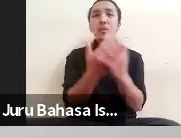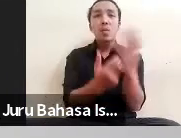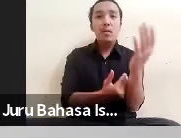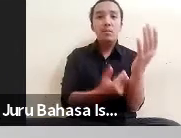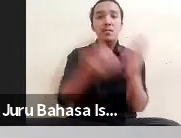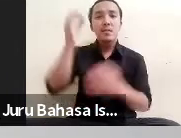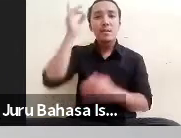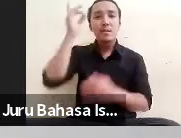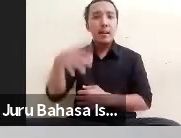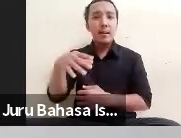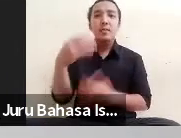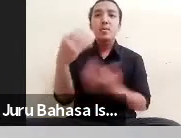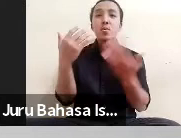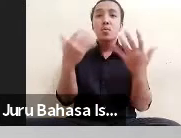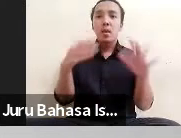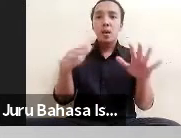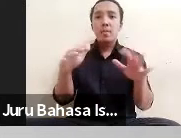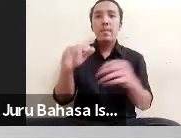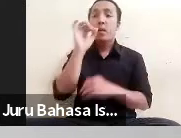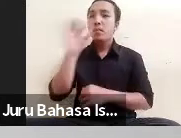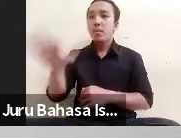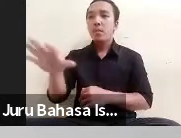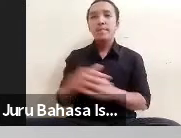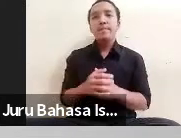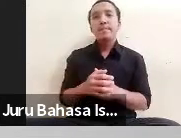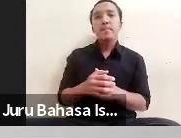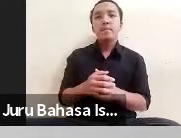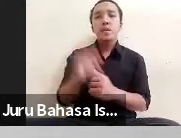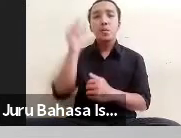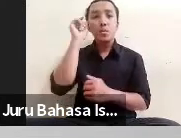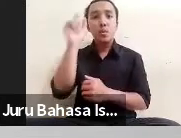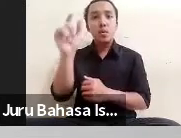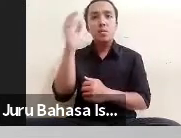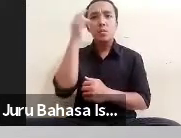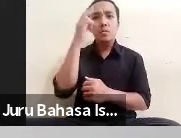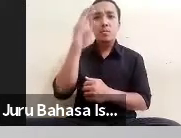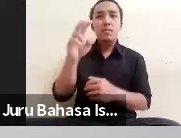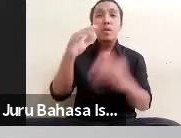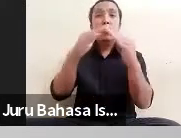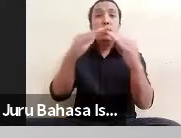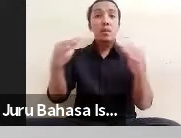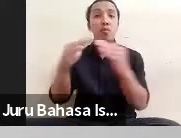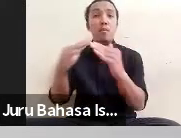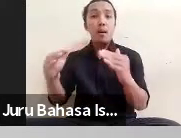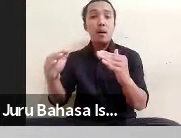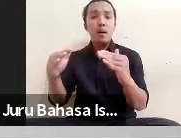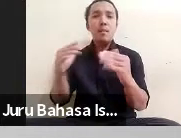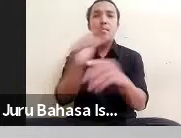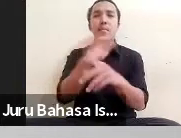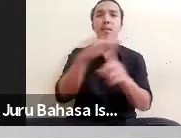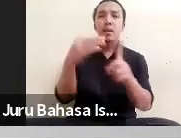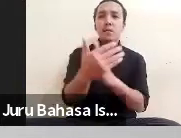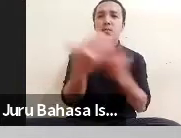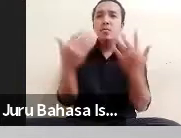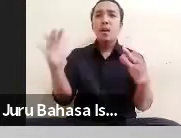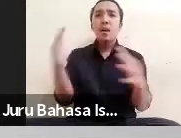agar rumah-rumah warga juga dibuat aksesibel, minimal untuk masuk ke dalam rumah. Mengapa ini penting? Karena kalau